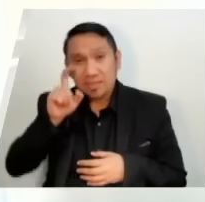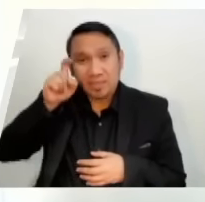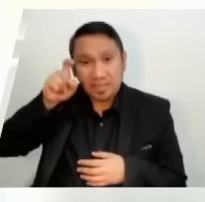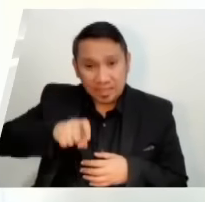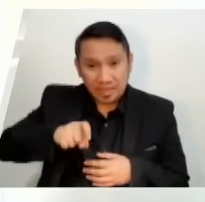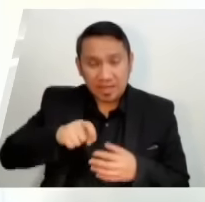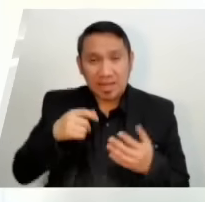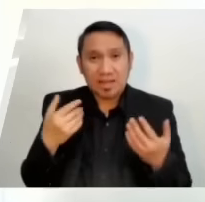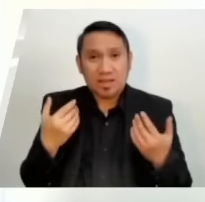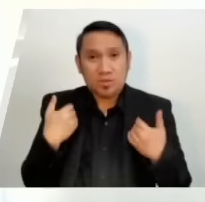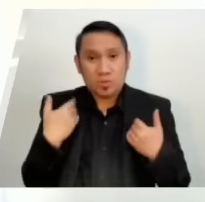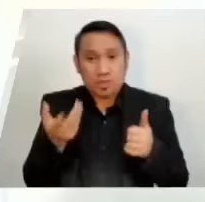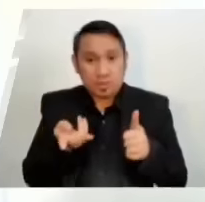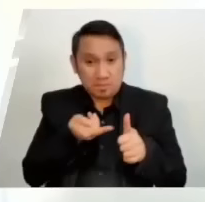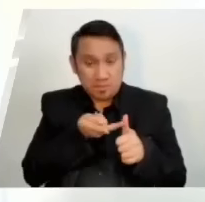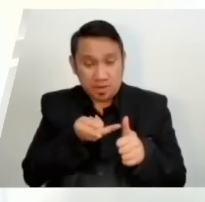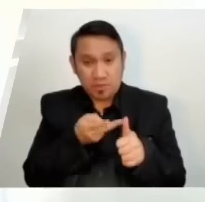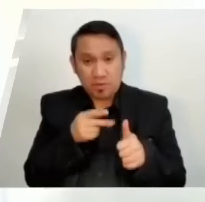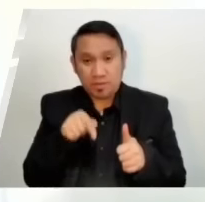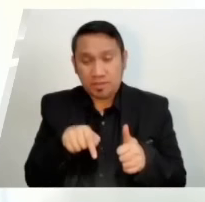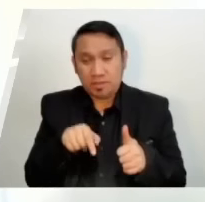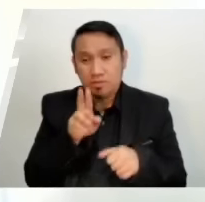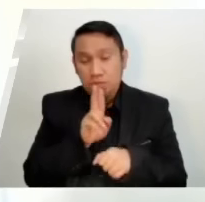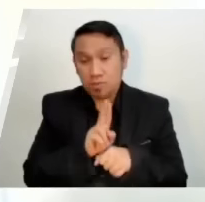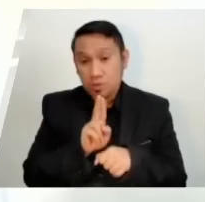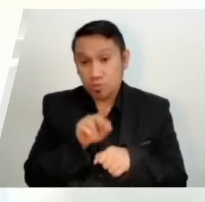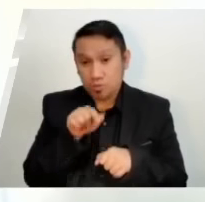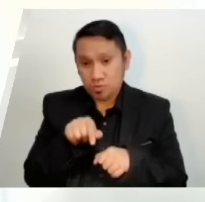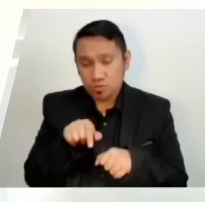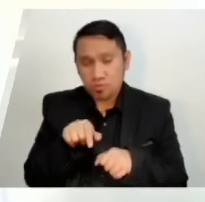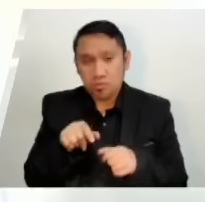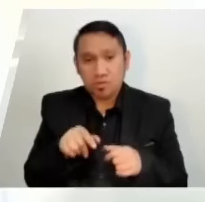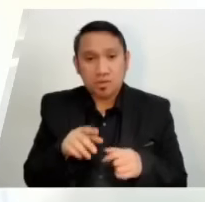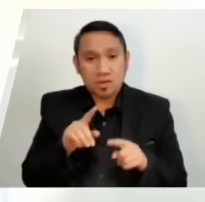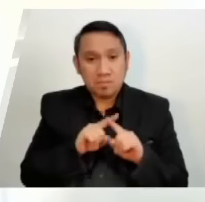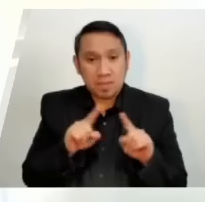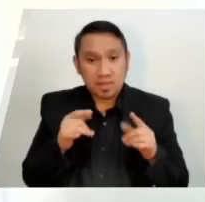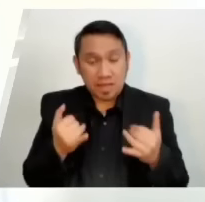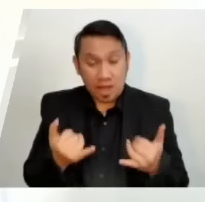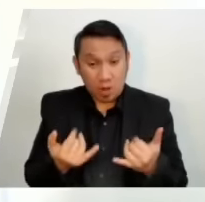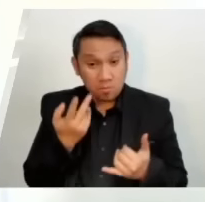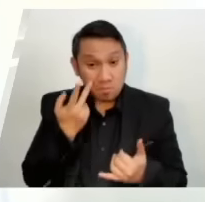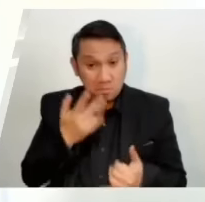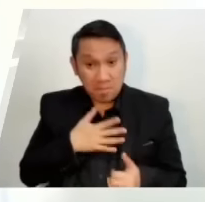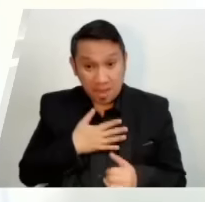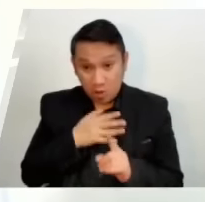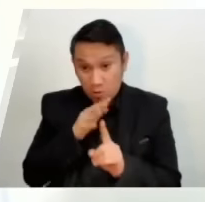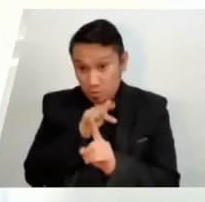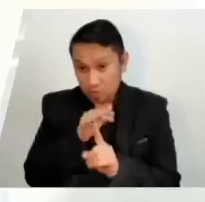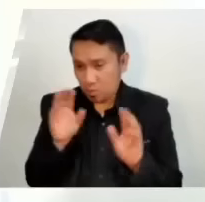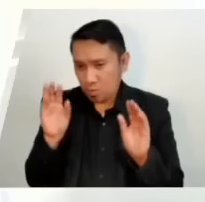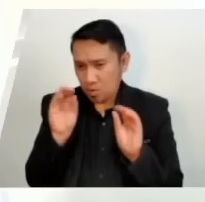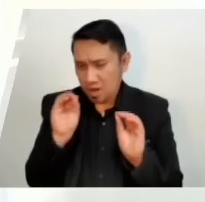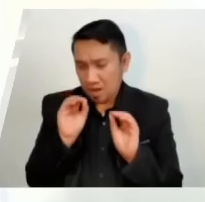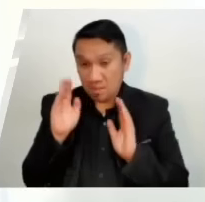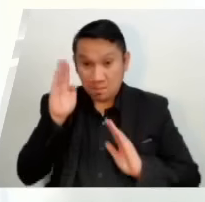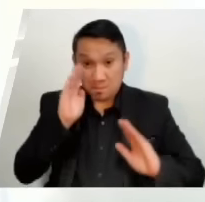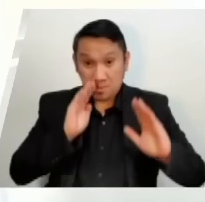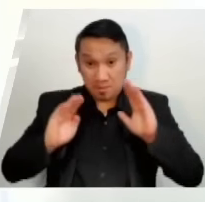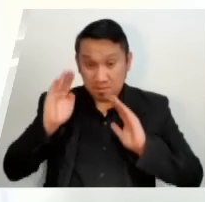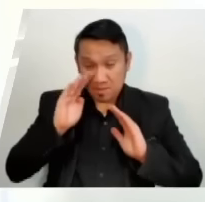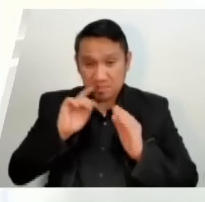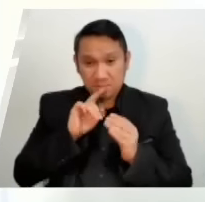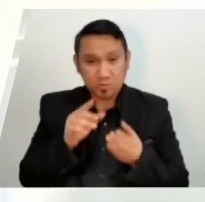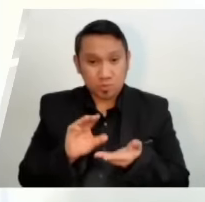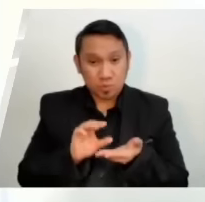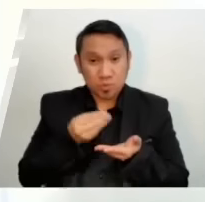yung domestic use. Sa tingin ko, wala rin tayo magiging problema sa patubig sa mga farms